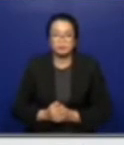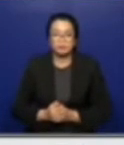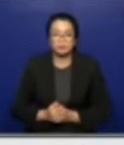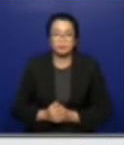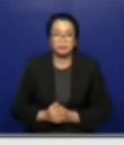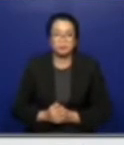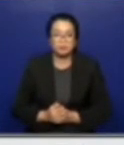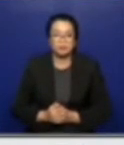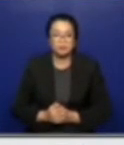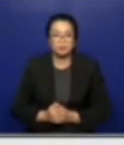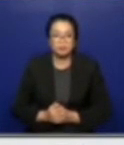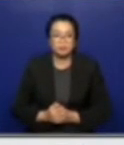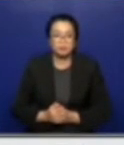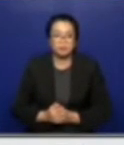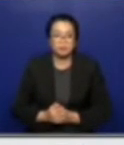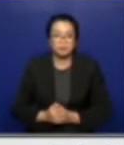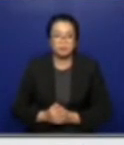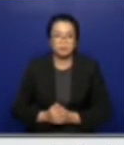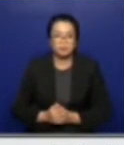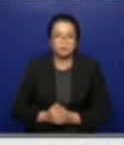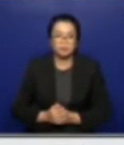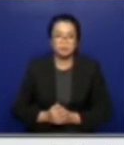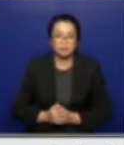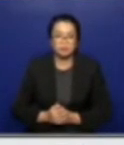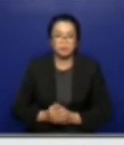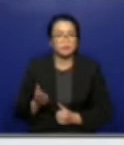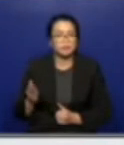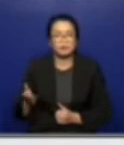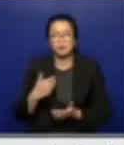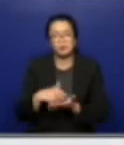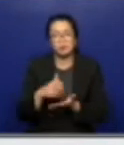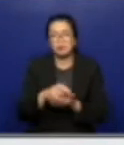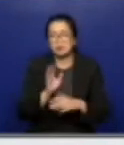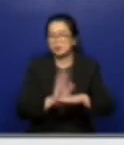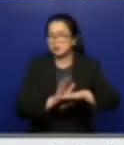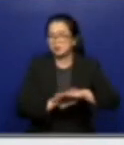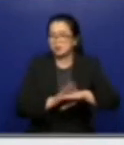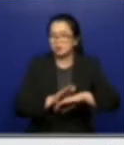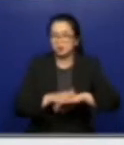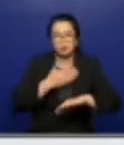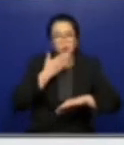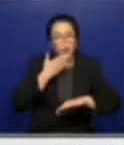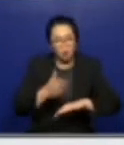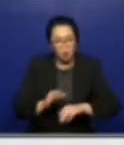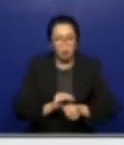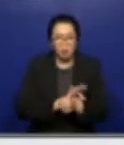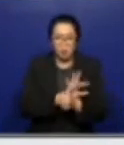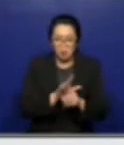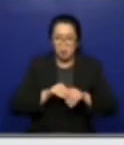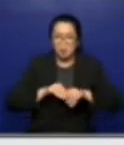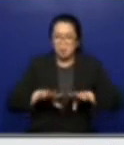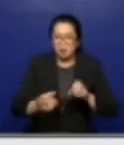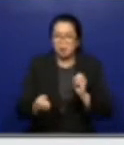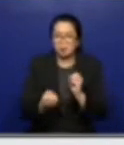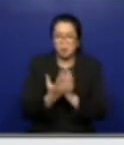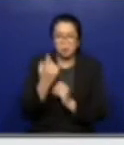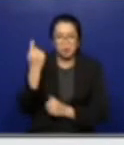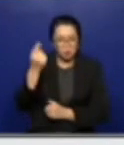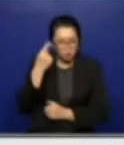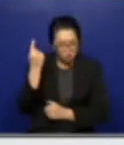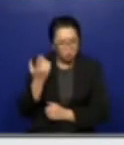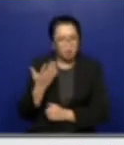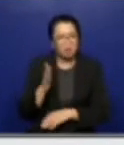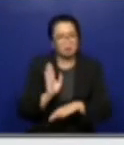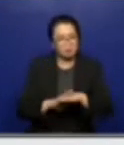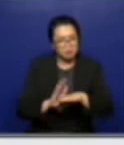อันนี้เราพูดกันมาตั้งแต่ต้นปีเรามีการเตือนกันมาโดยตลอดครับว่าโควิดจะกระทบการท่องเที่ยวมากน้อยขนาดไหนตอน